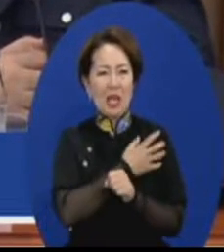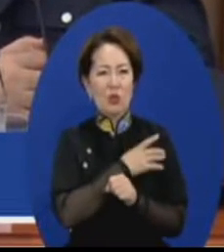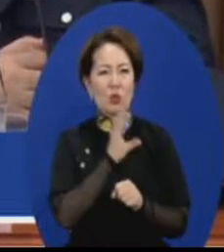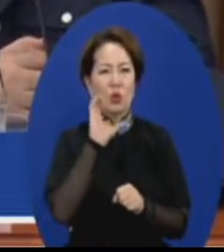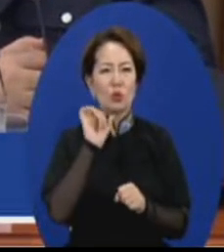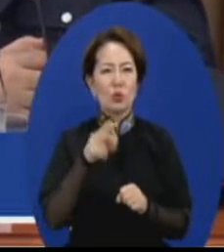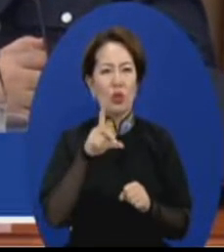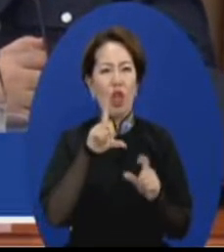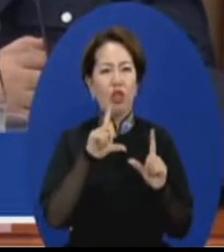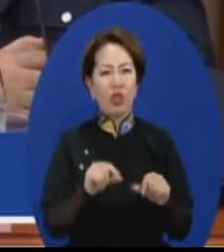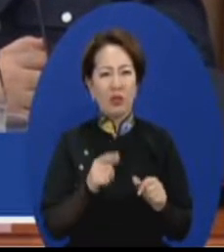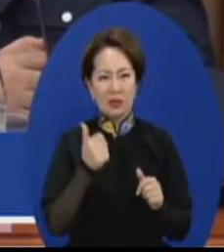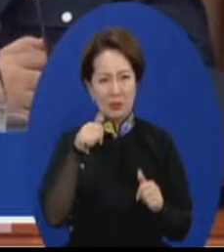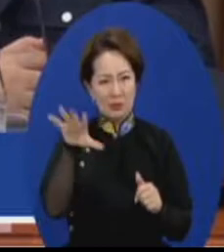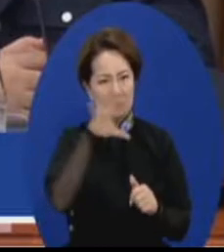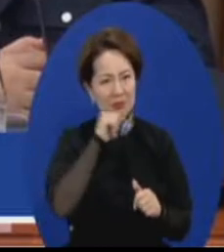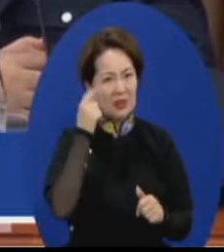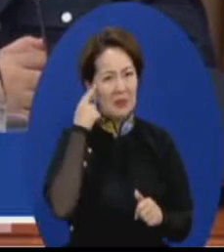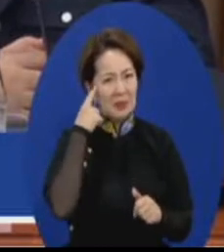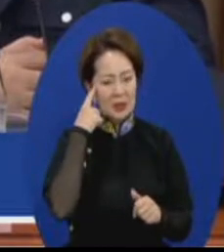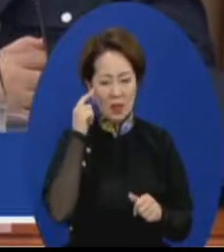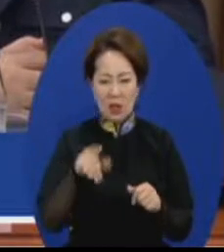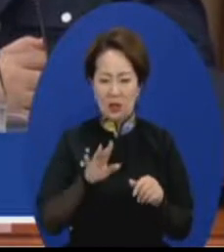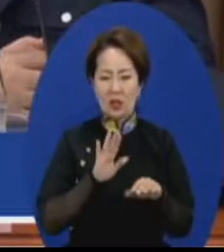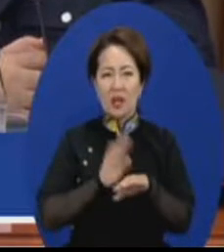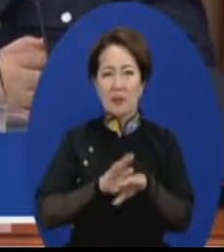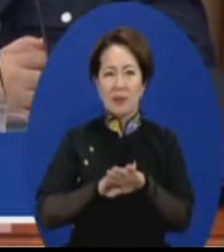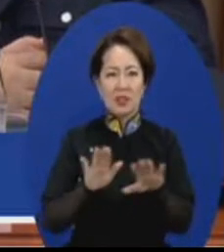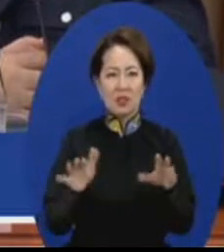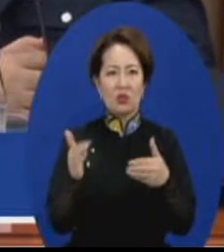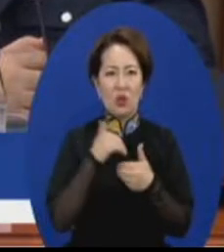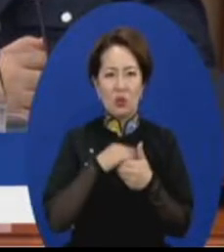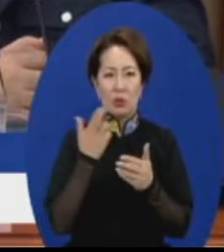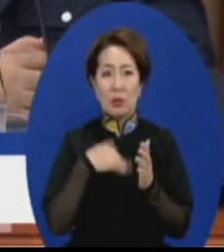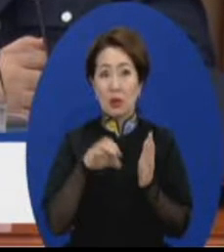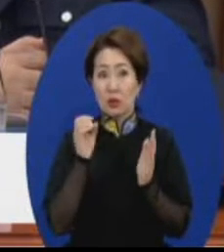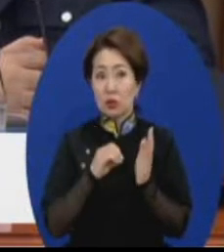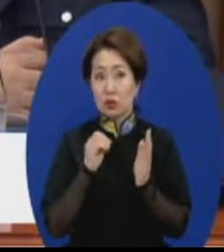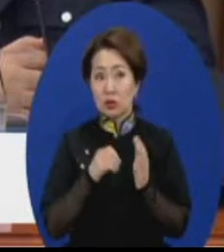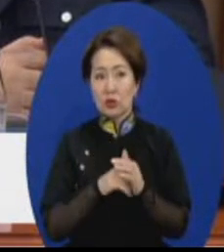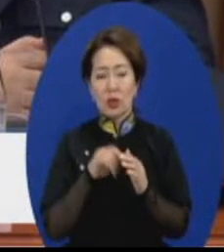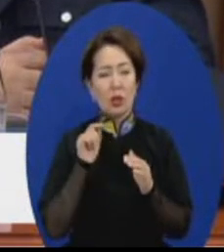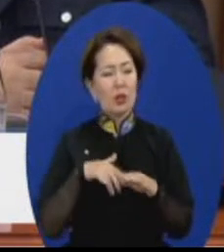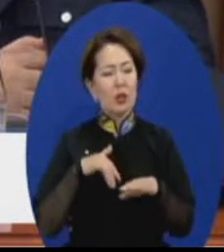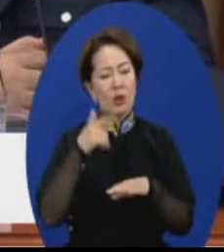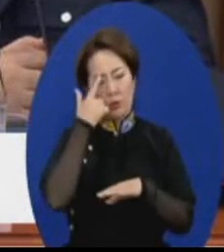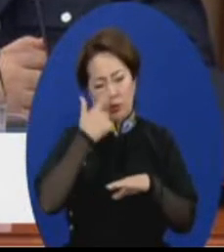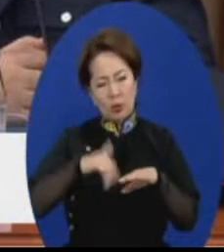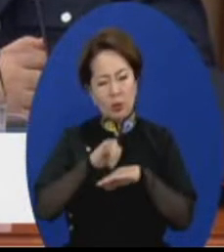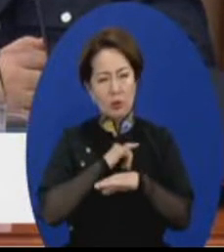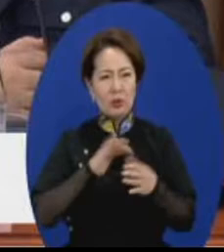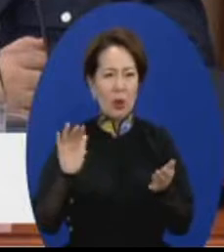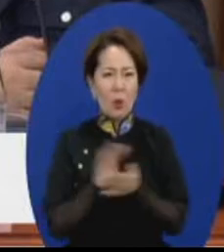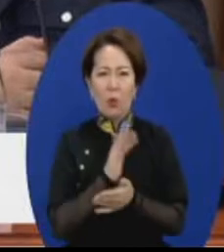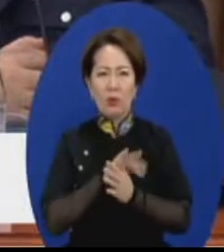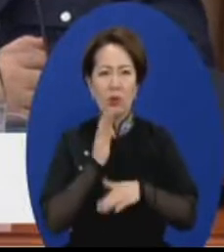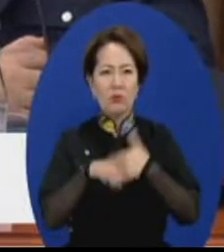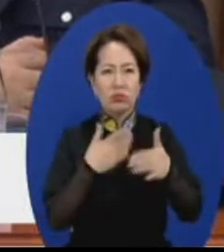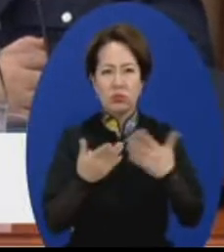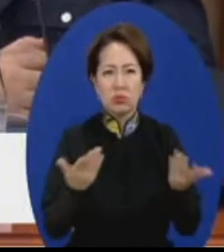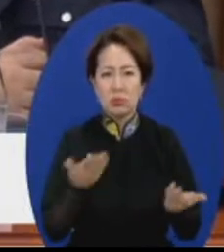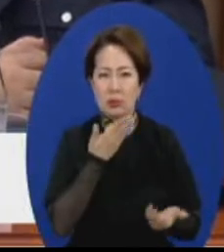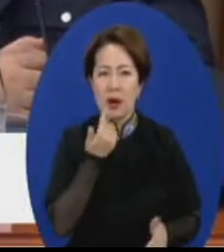таа бүхэн бүгдээр мэдчихэв. Одоо эмгцэгцэнд нь оруулах хэрэгтэй гэж байна. Энэ улс ягд хурдан дөрвөн өвчгүй байгааг